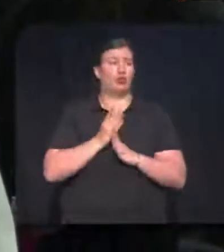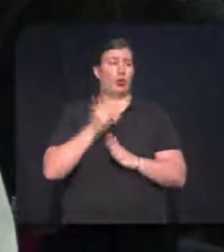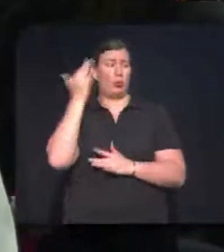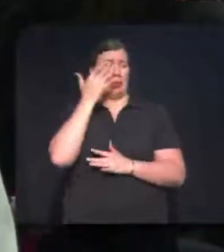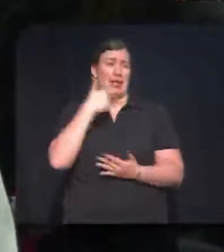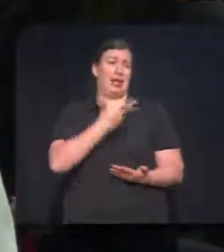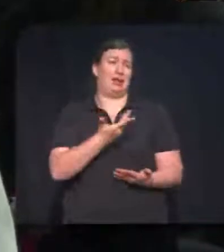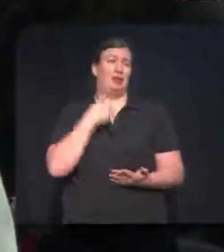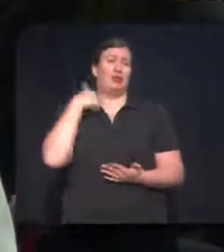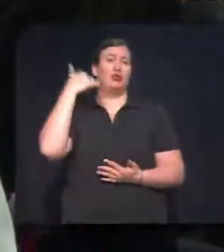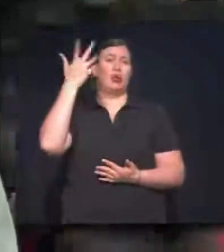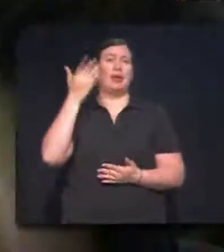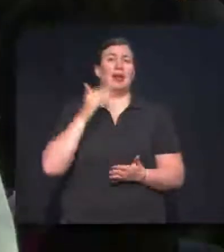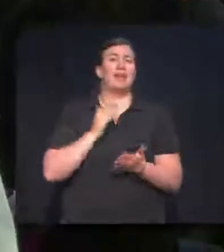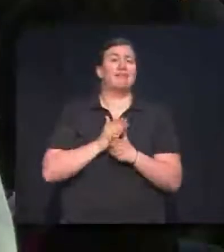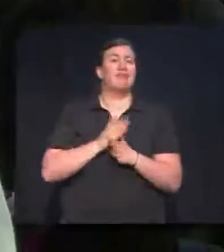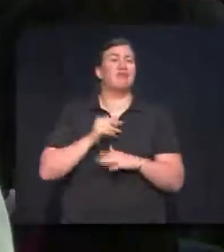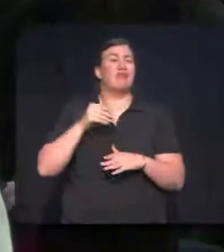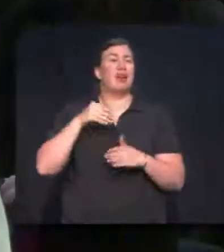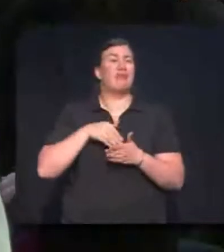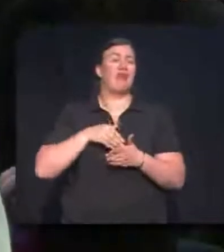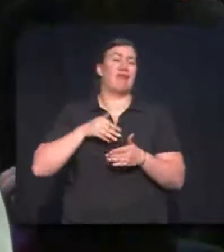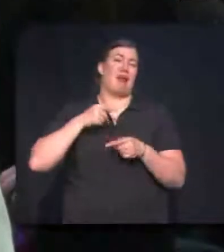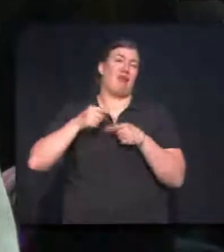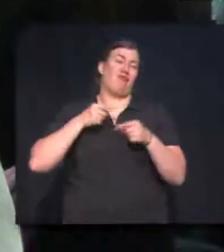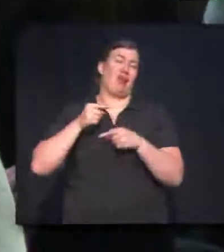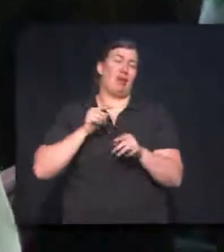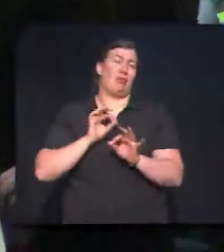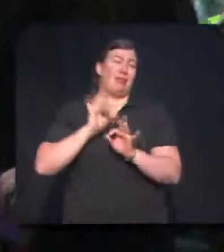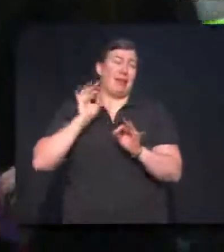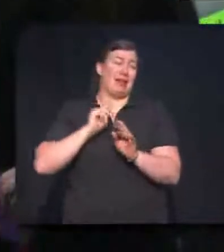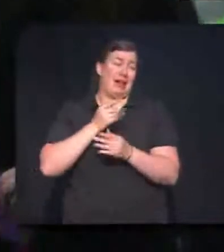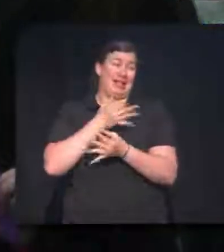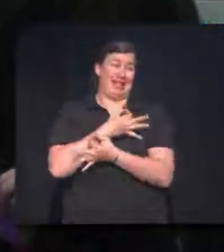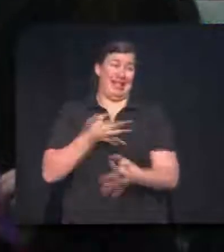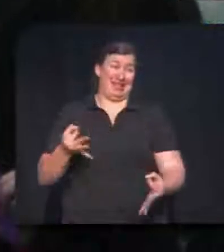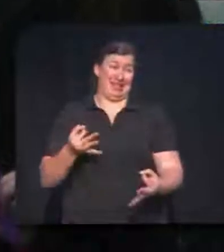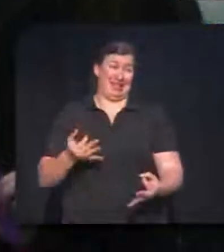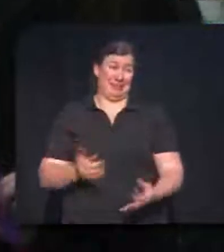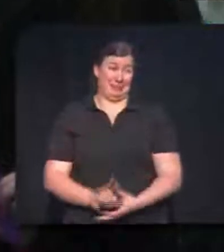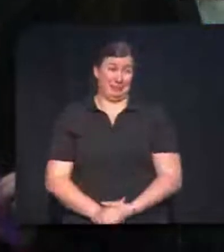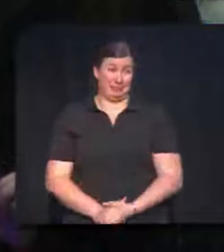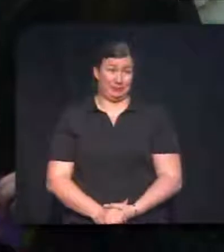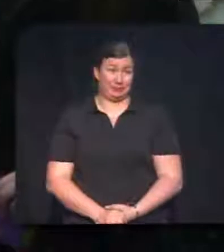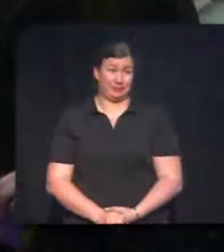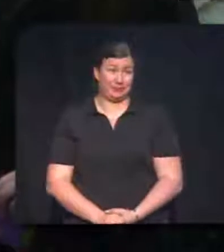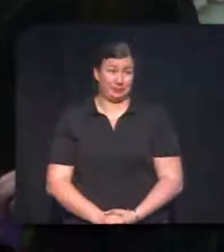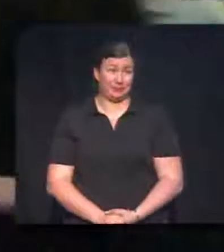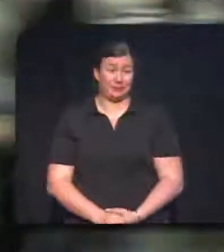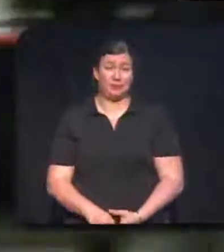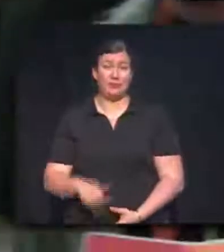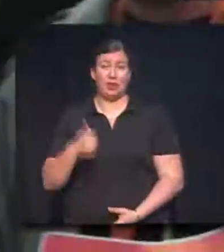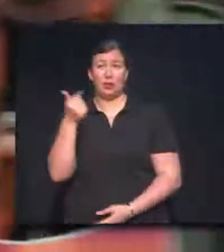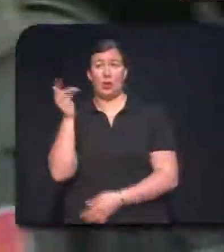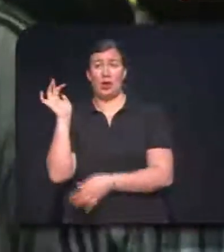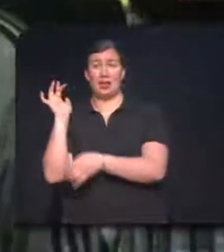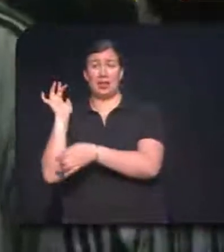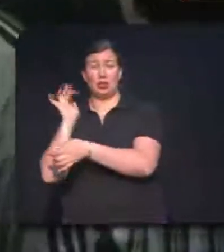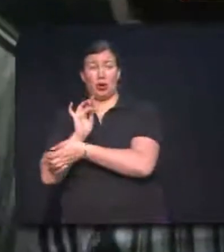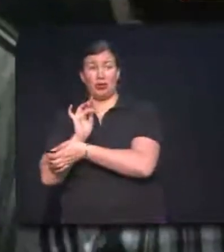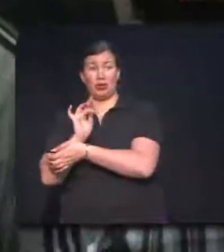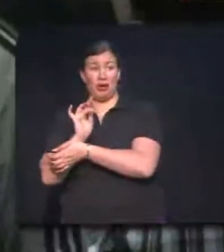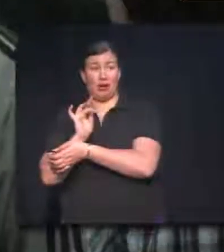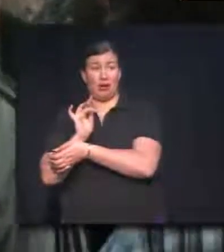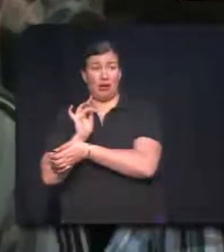werden kann das können wir dann weiterentwickeln alle mal besser als gar nichts zu haben noch ein paar kontrabeitrag in dieser